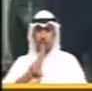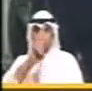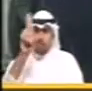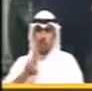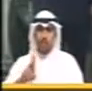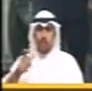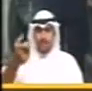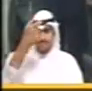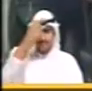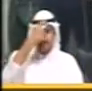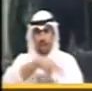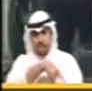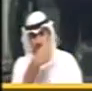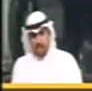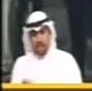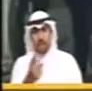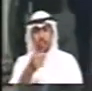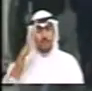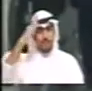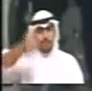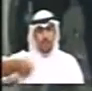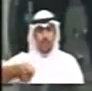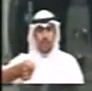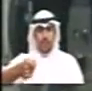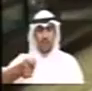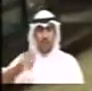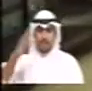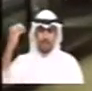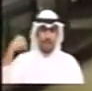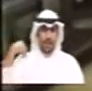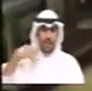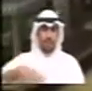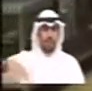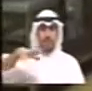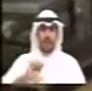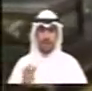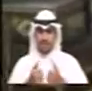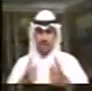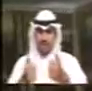الشكر والتقدير والعرفان على ما برهنوه من خلال تعاطفهم معي كأسرة واحده